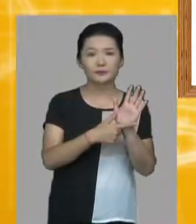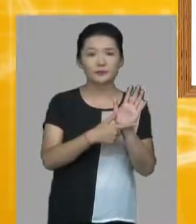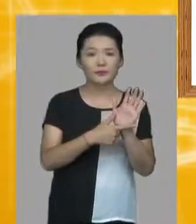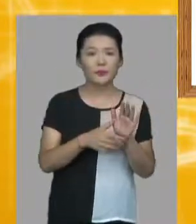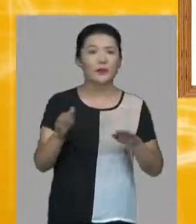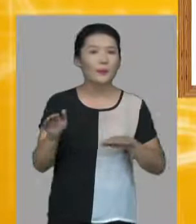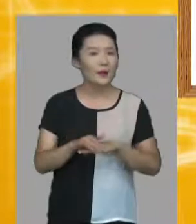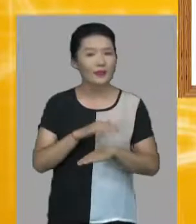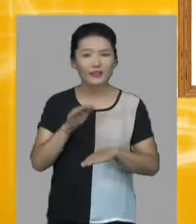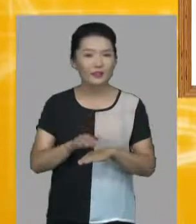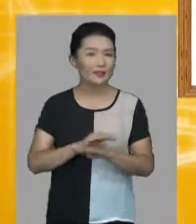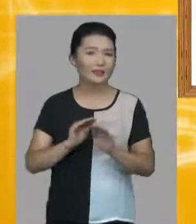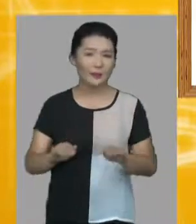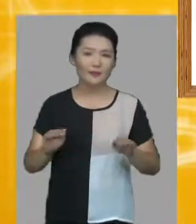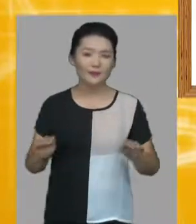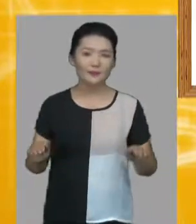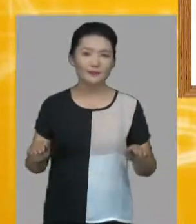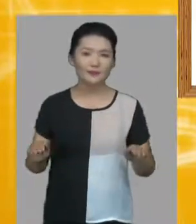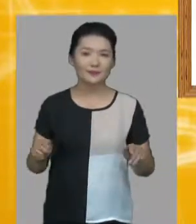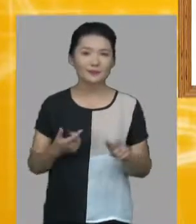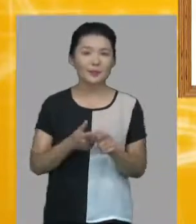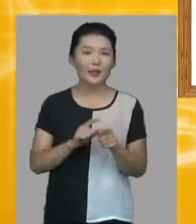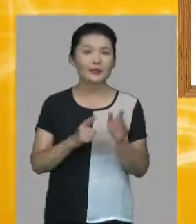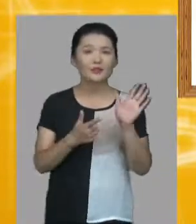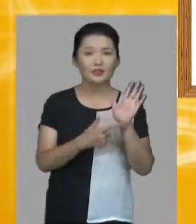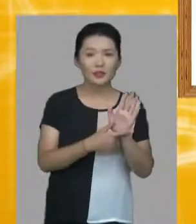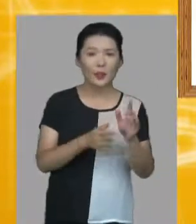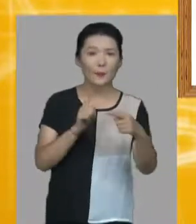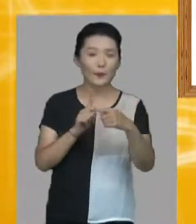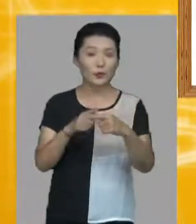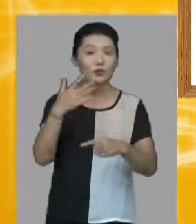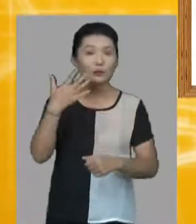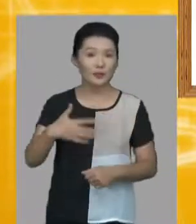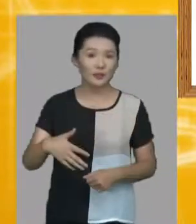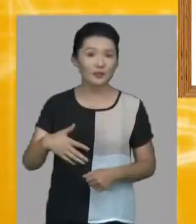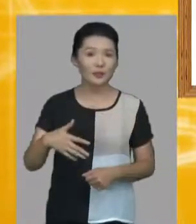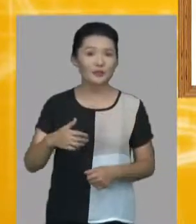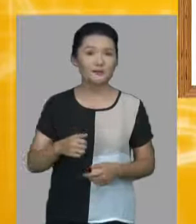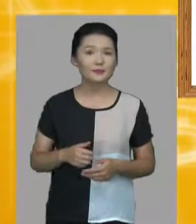57? Молодцы, ребята. Это 7 плюс 50.